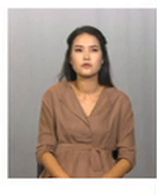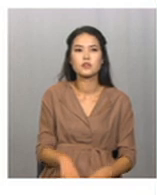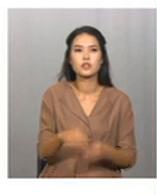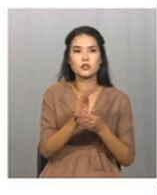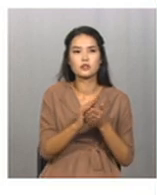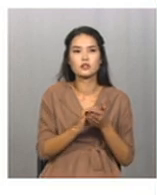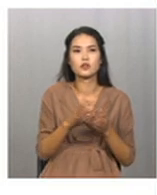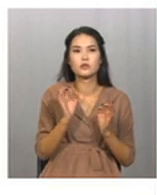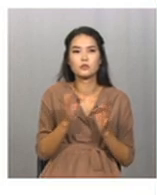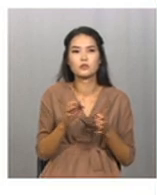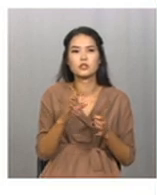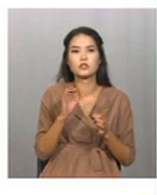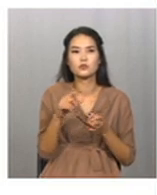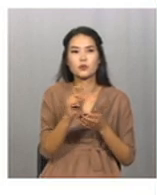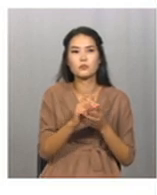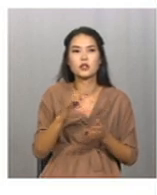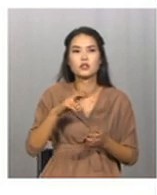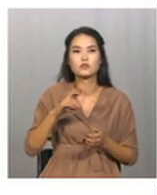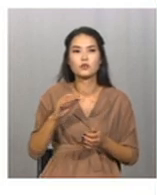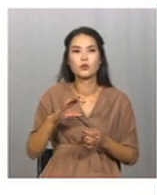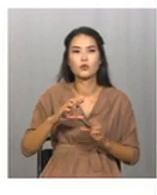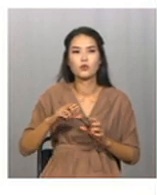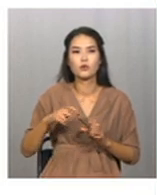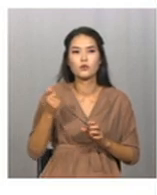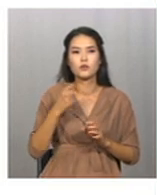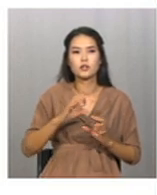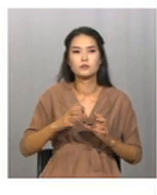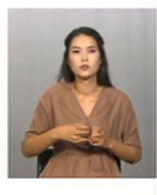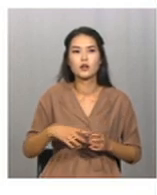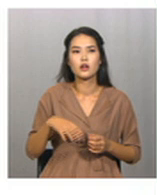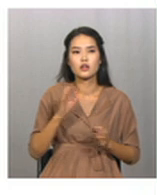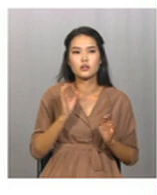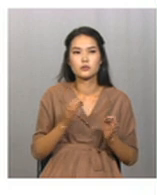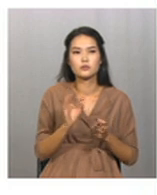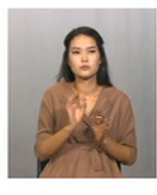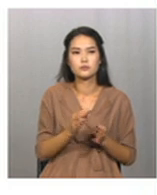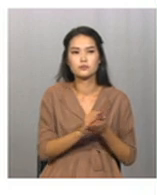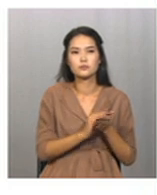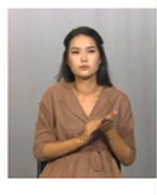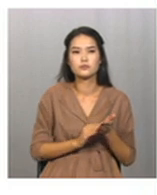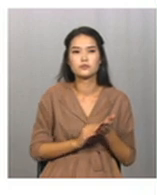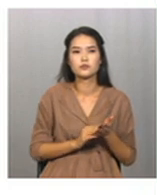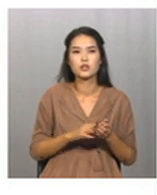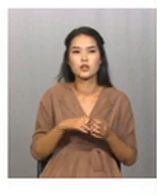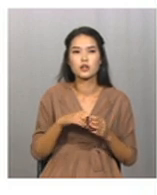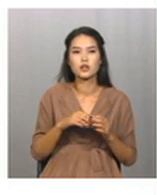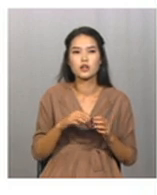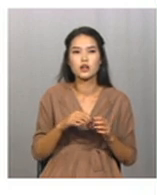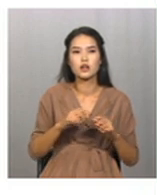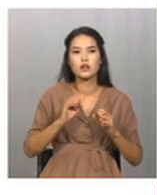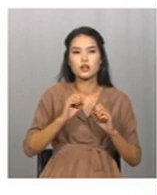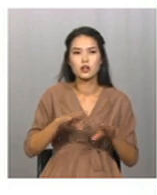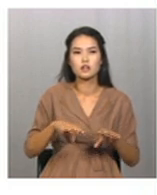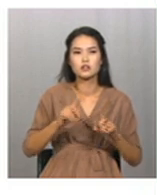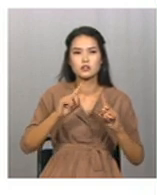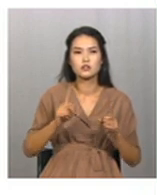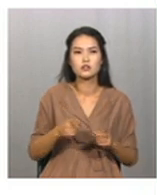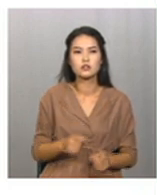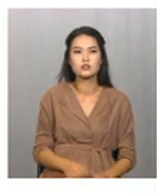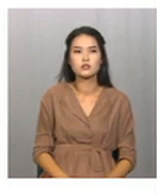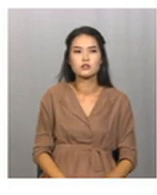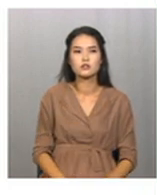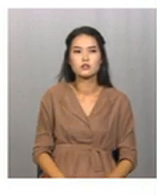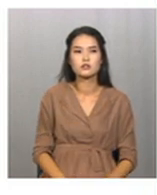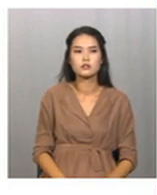Перепишите предложение из романа Толстого «Война и мир», соблюдая правописание частиц. Раскройте скобки.